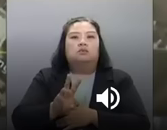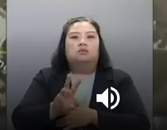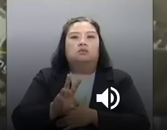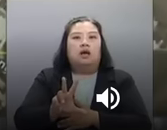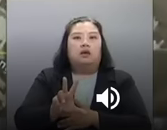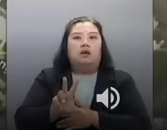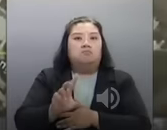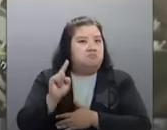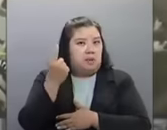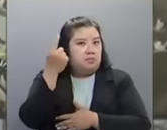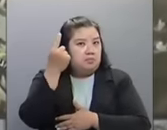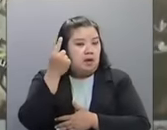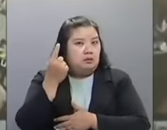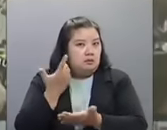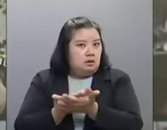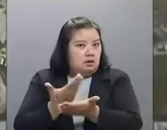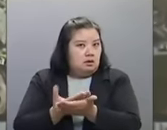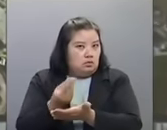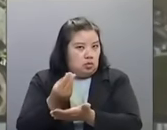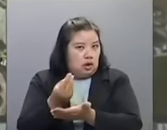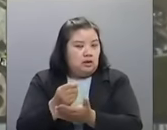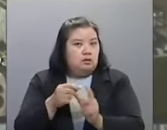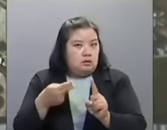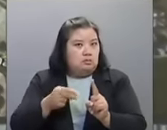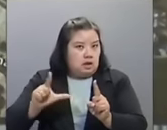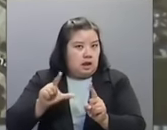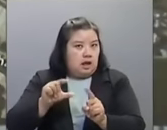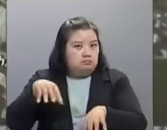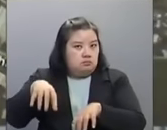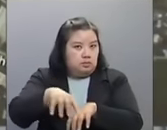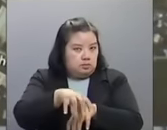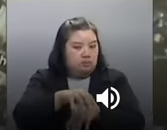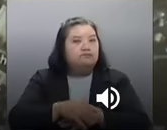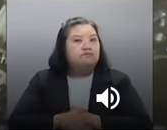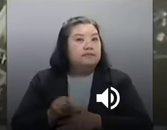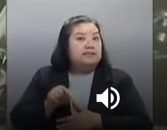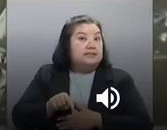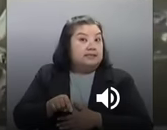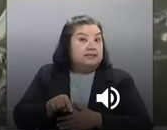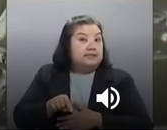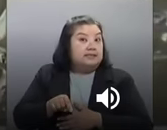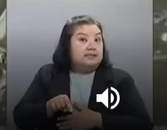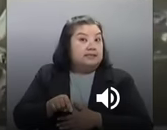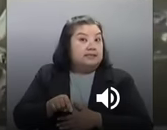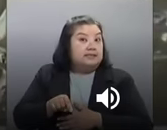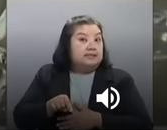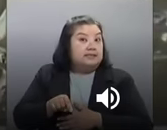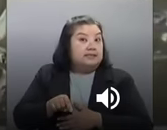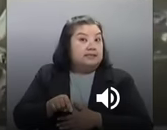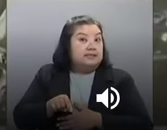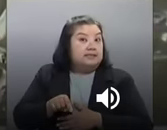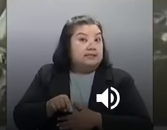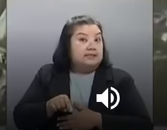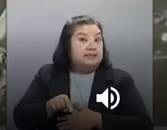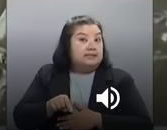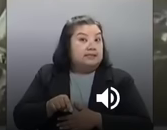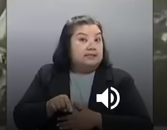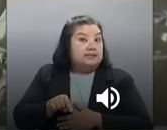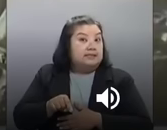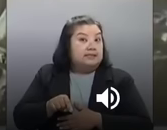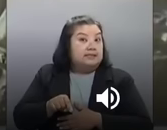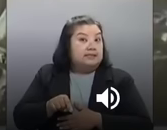จอร์บา เม็ดเงินลงทุนมากกว่า10,000,000,000 บาทหวันหยาอินเตอร์เนชั่นแนลโฮลดิ้งกรุ๊ปเป็น เตเวดาบาตาบ